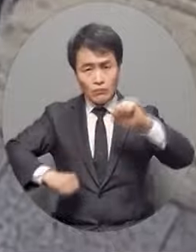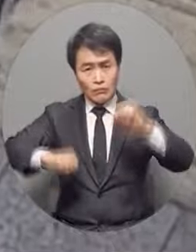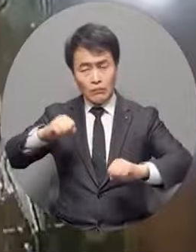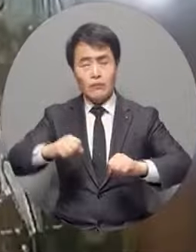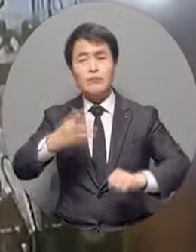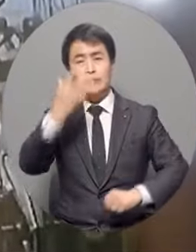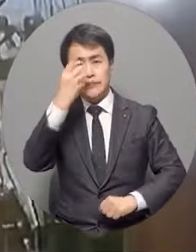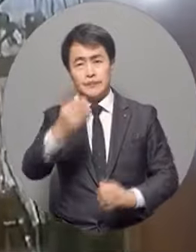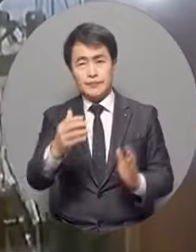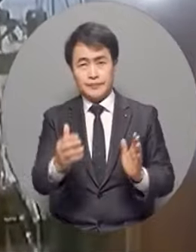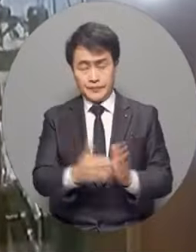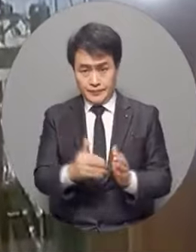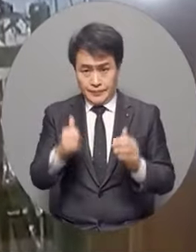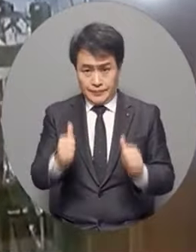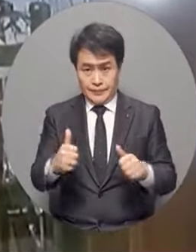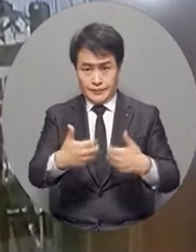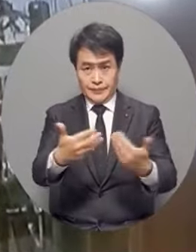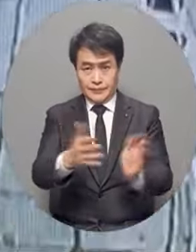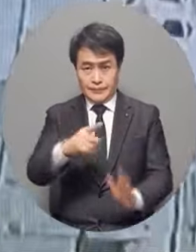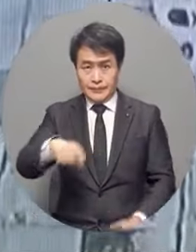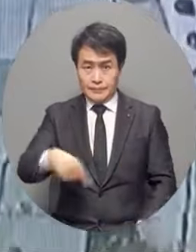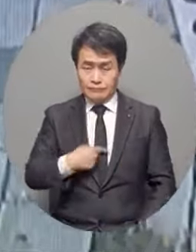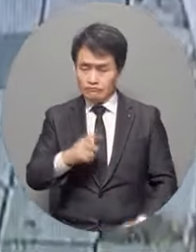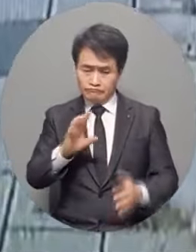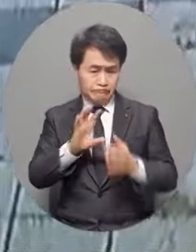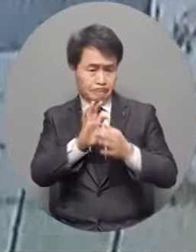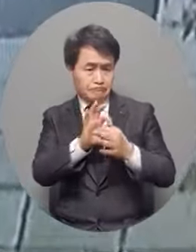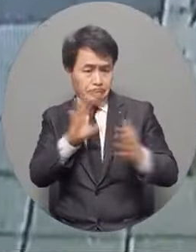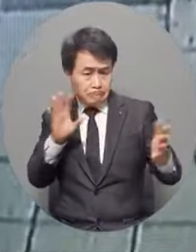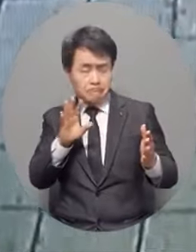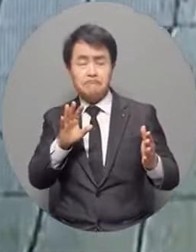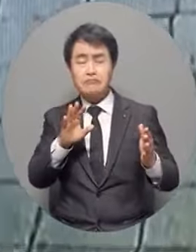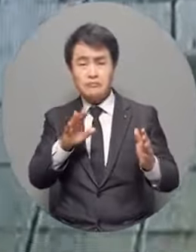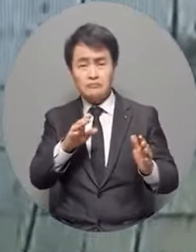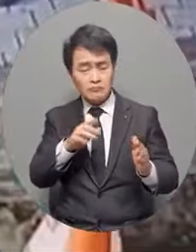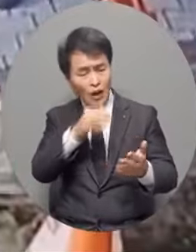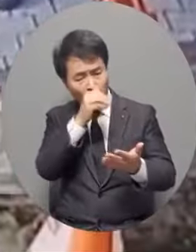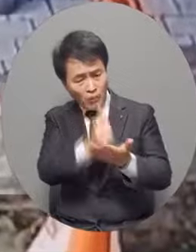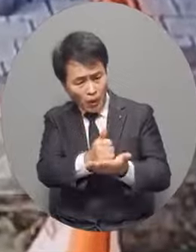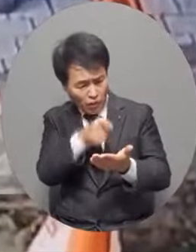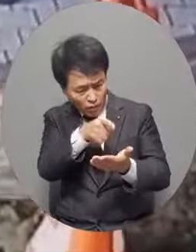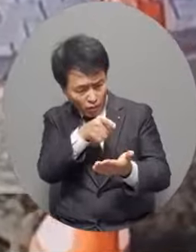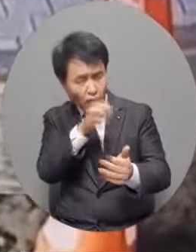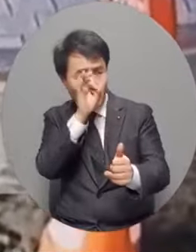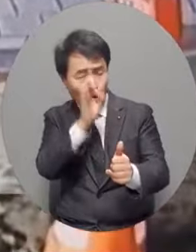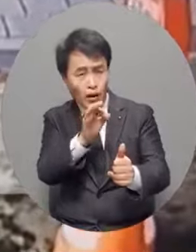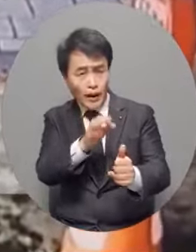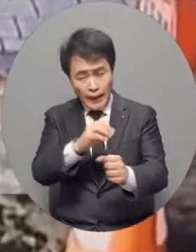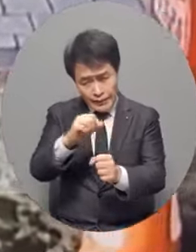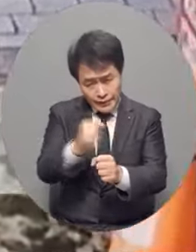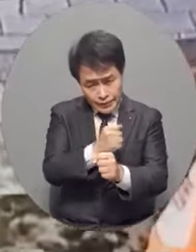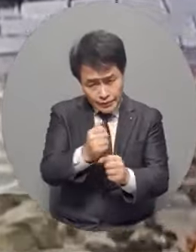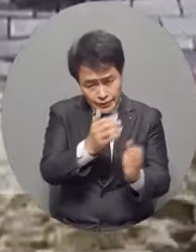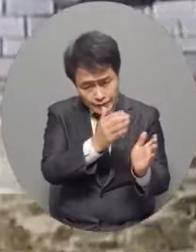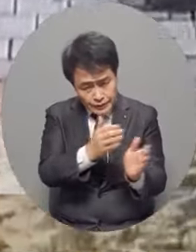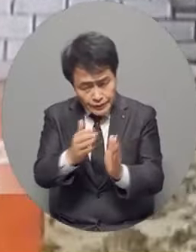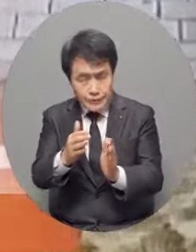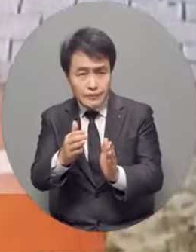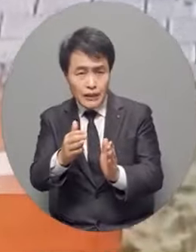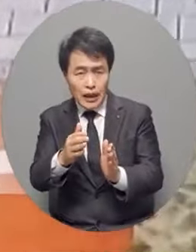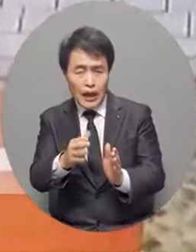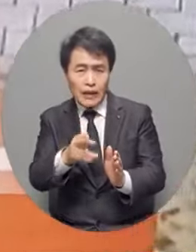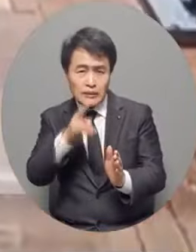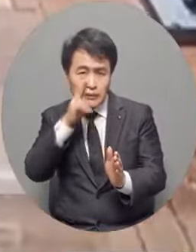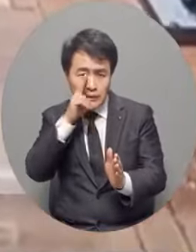봤습니다. 재판부는 또 자신과 아무 관계가 없는 사람을 범행 대상으로 했고 치밀한 준비를 거쳐 저지른